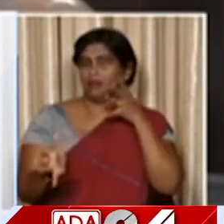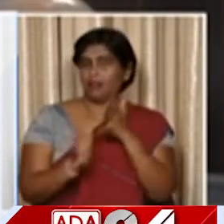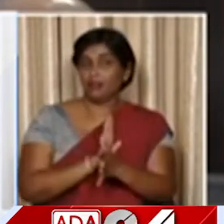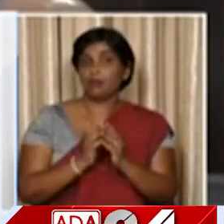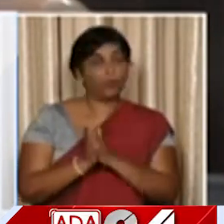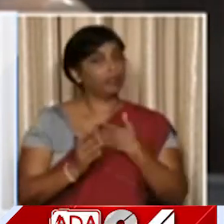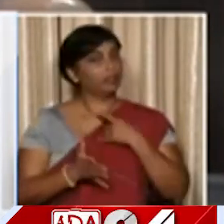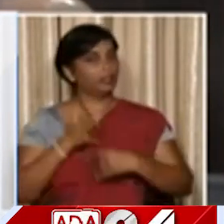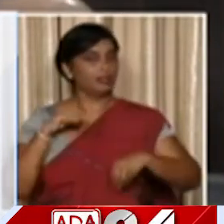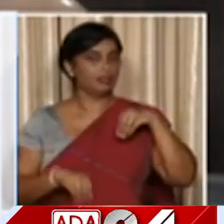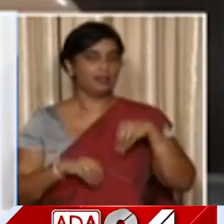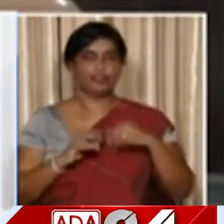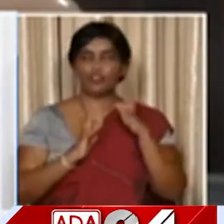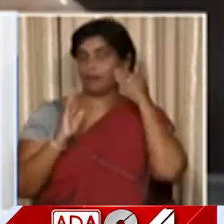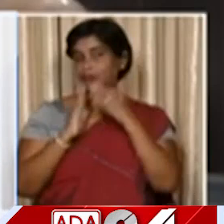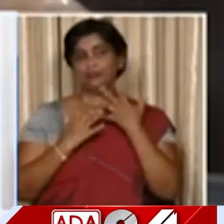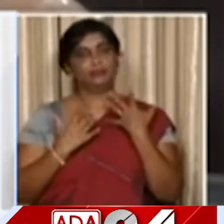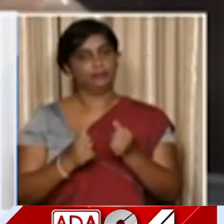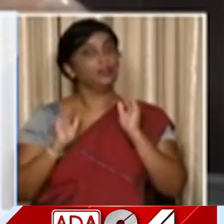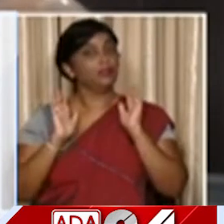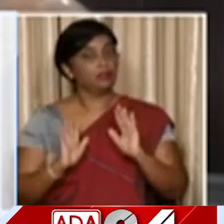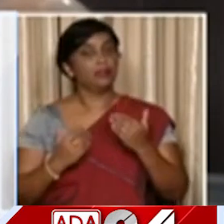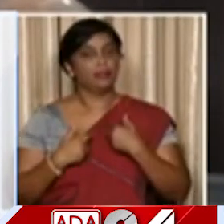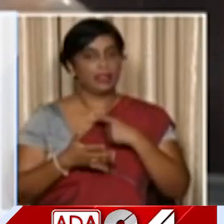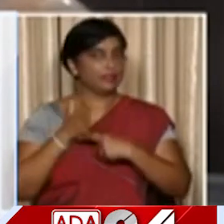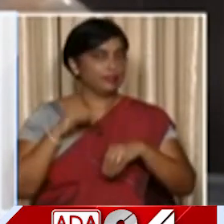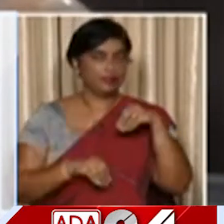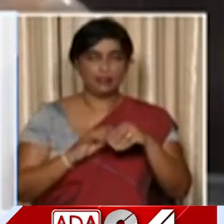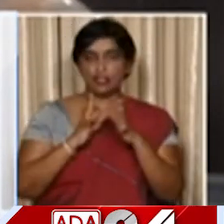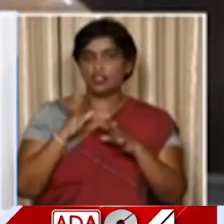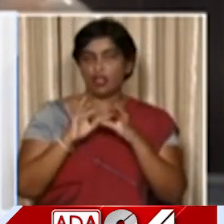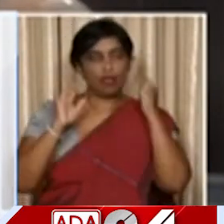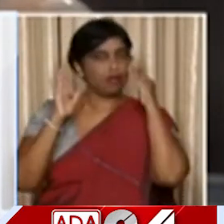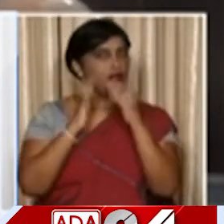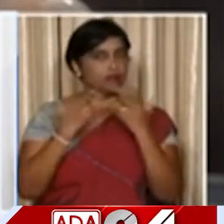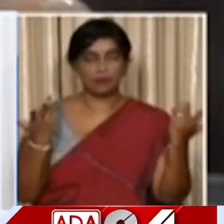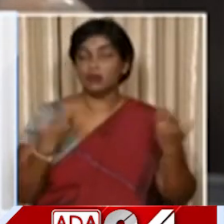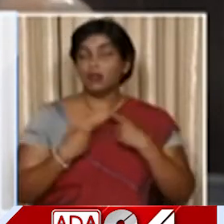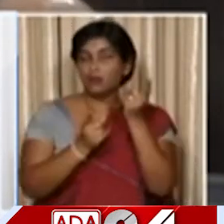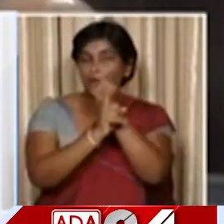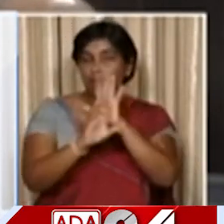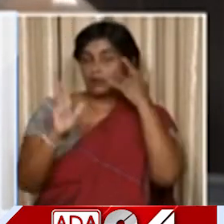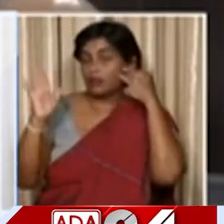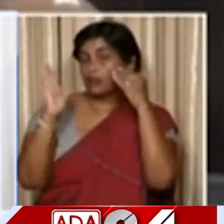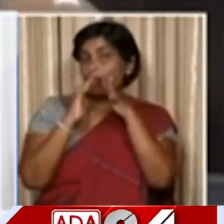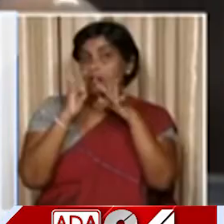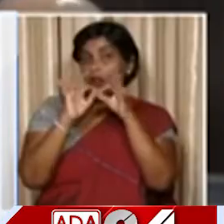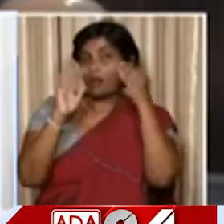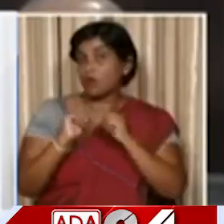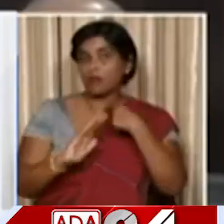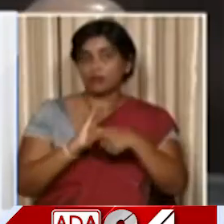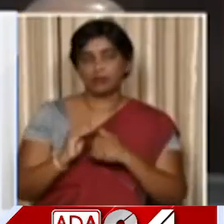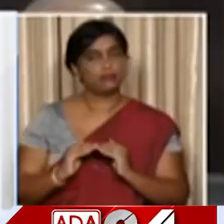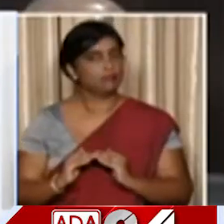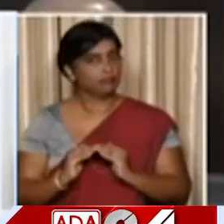ඔවුන්ගේ දේශපාලන අරමුණ ඉටුකර ගැනීමට. හැබැයි අපට දේශපාලන අරමුණක් නෑ. අපට ඇති එකම අරමුණ රට ඉහළට ඔසවා තැබීම